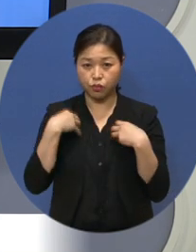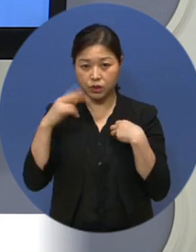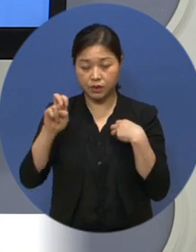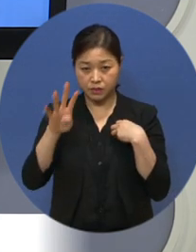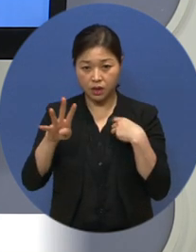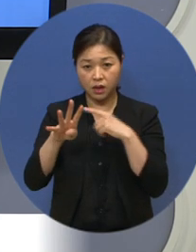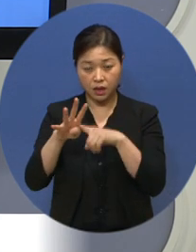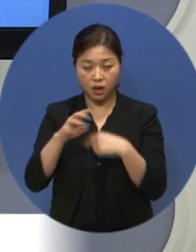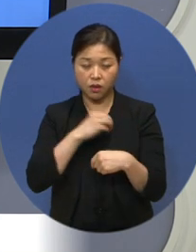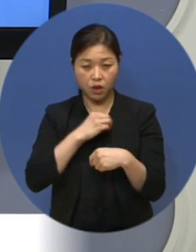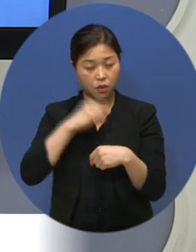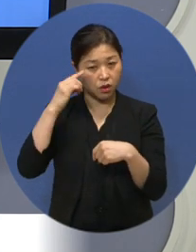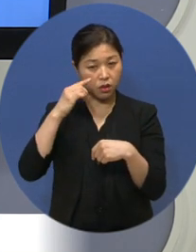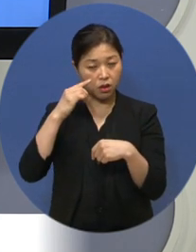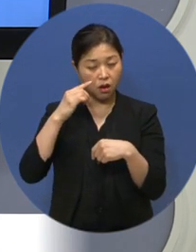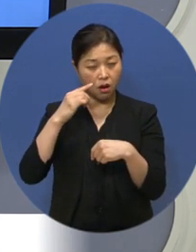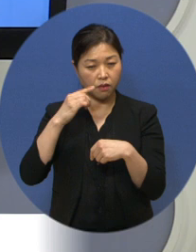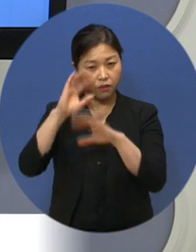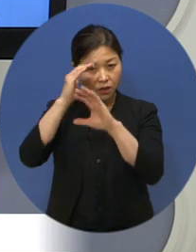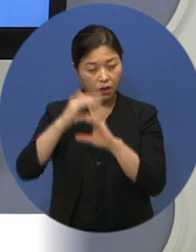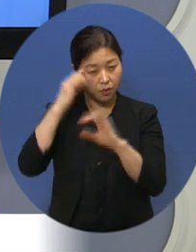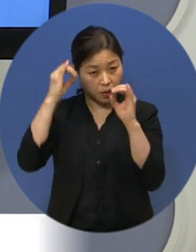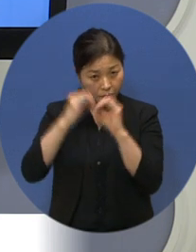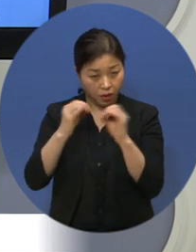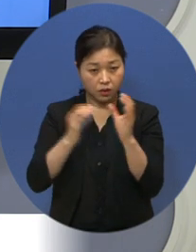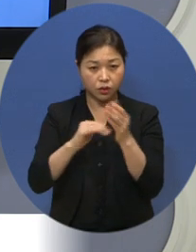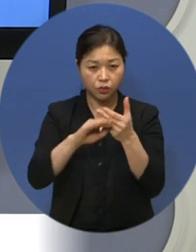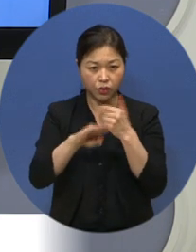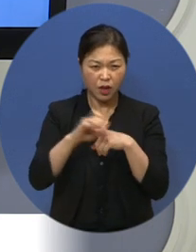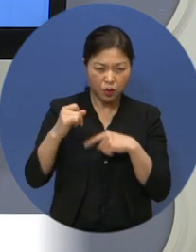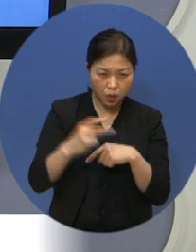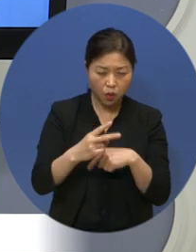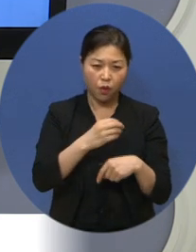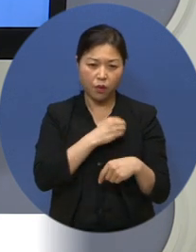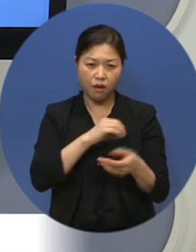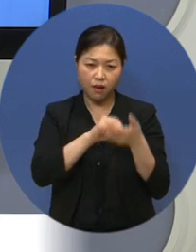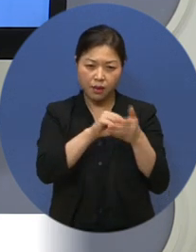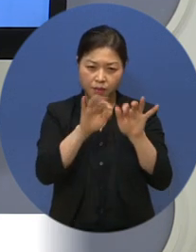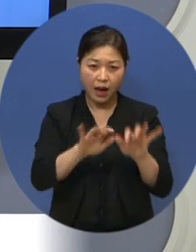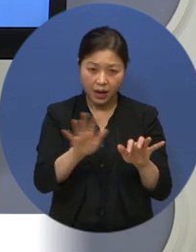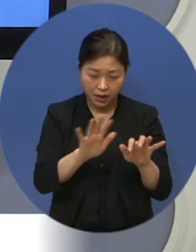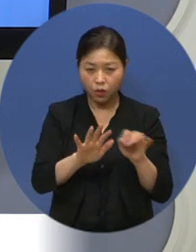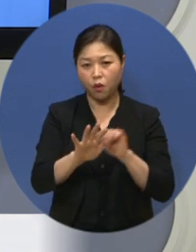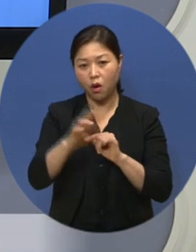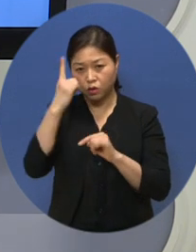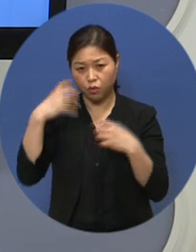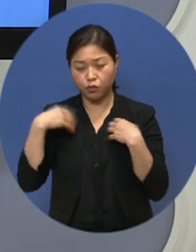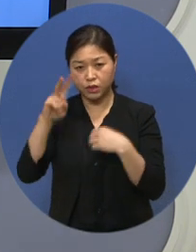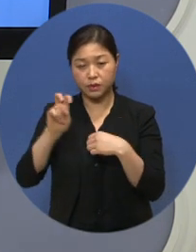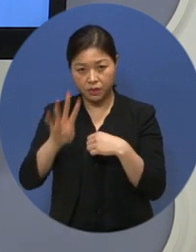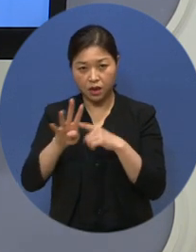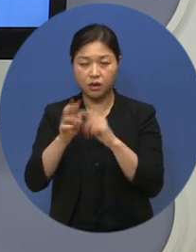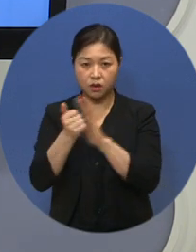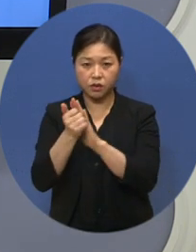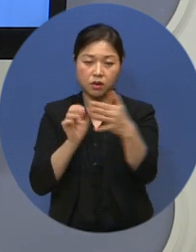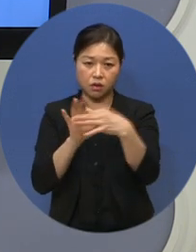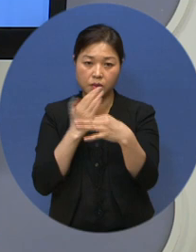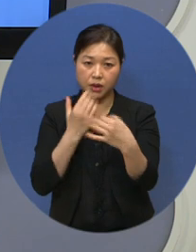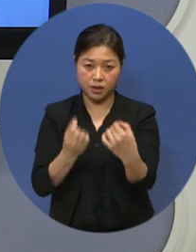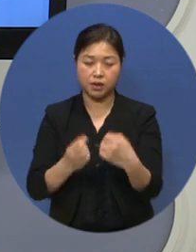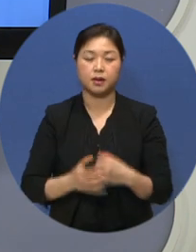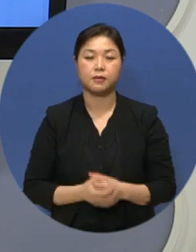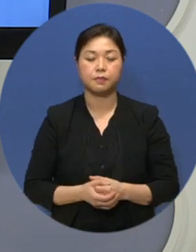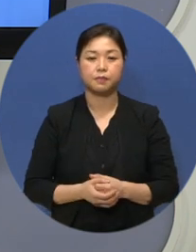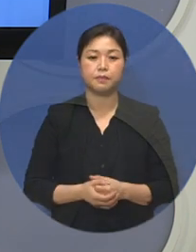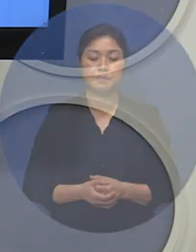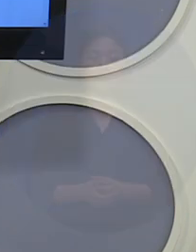동의하면 별도의 회원가입 절차 없이 정부 24 서비스를 이용할 수 있습니다 다음